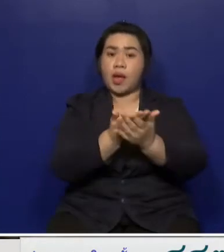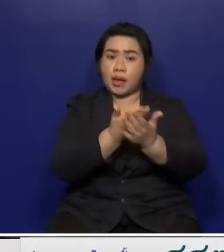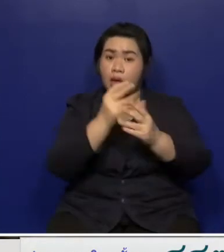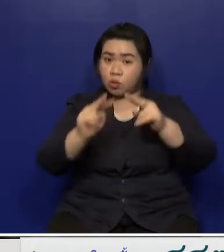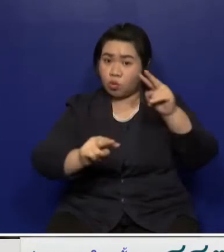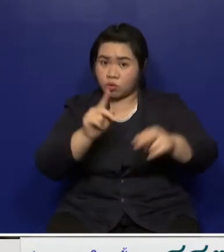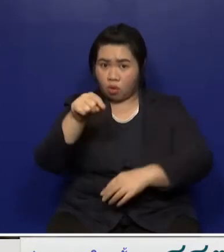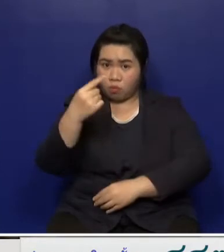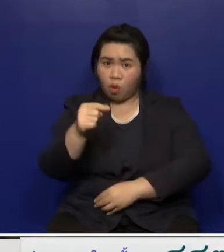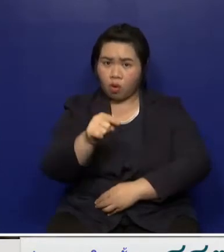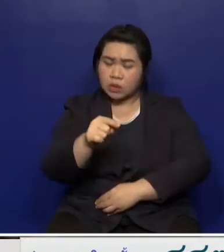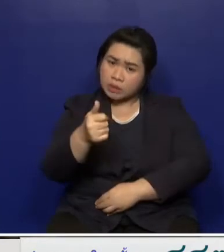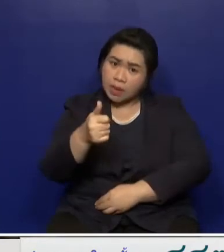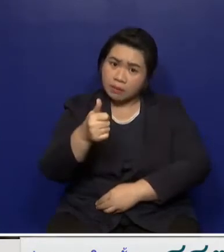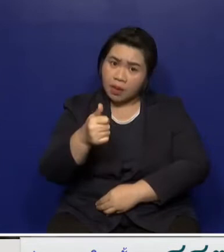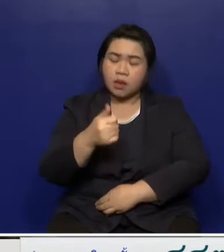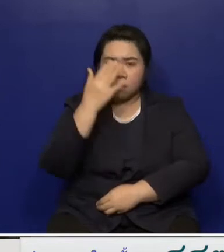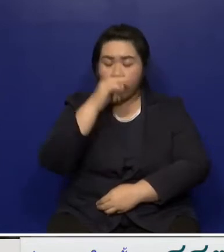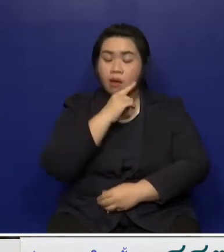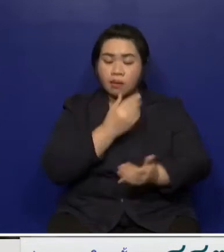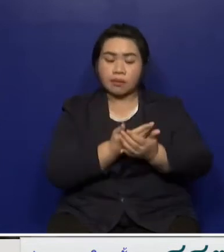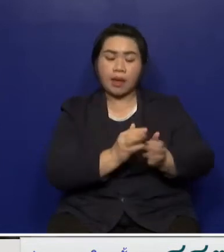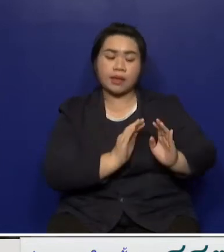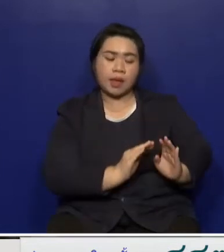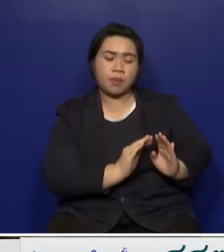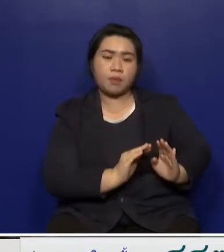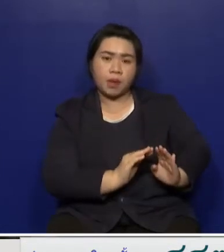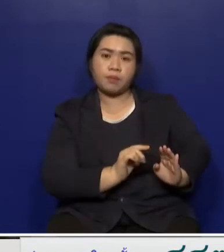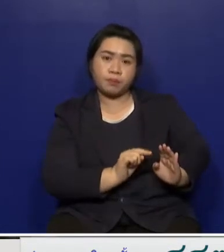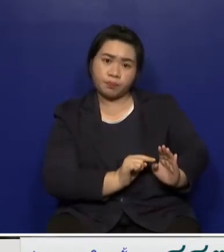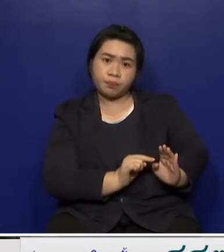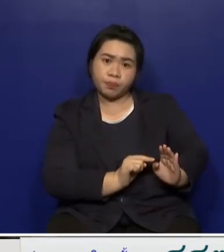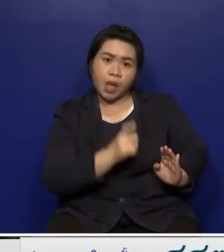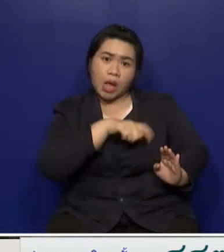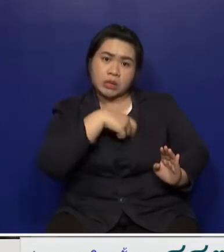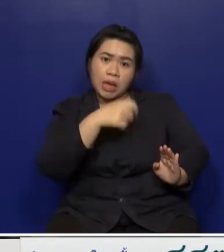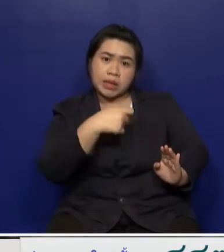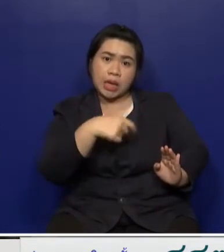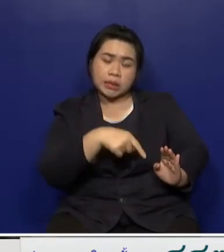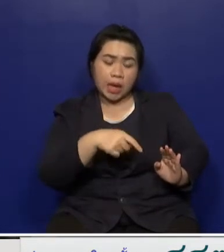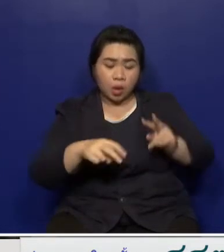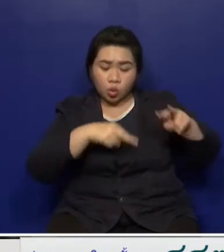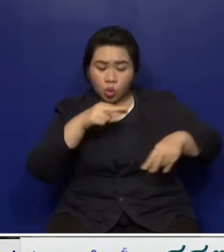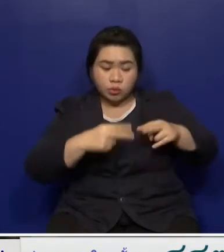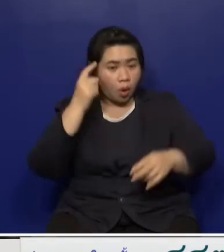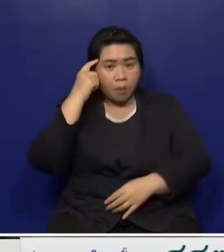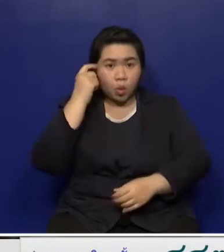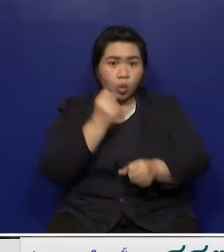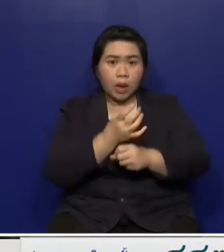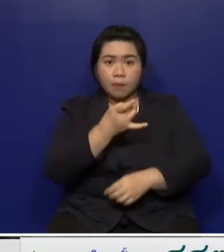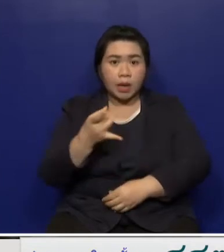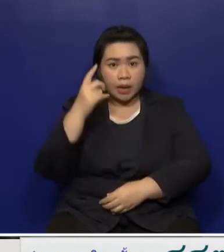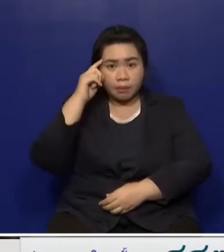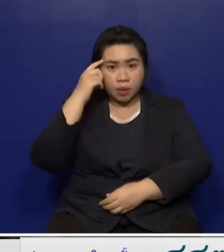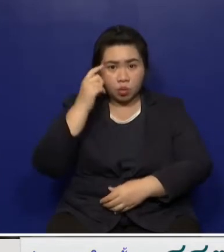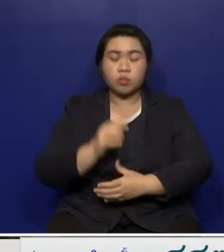จะดีไม่ครัดีกว่าทานเก็บมาแลวเอาเข้าแลกมีการใช้จ่ายกัโยที่ไมมกตดสอบฉนั้